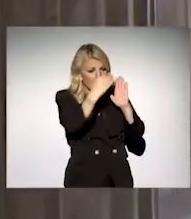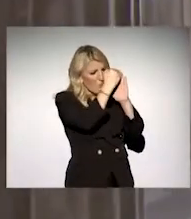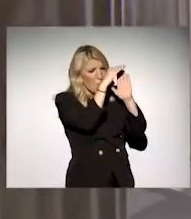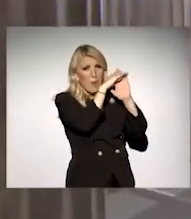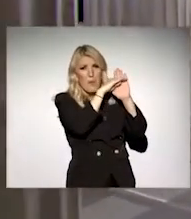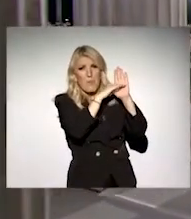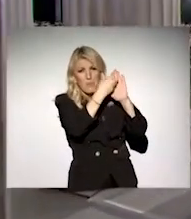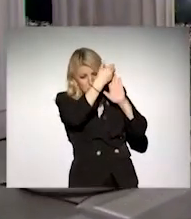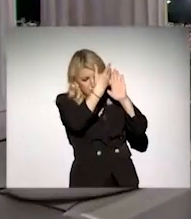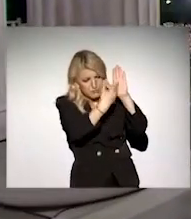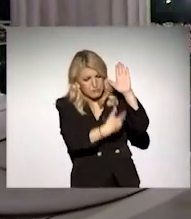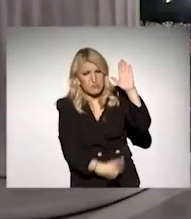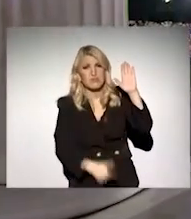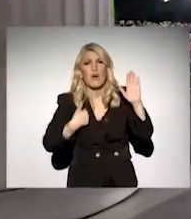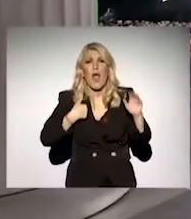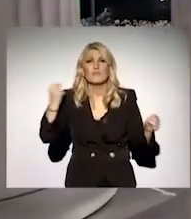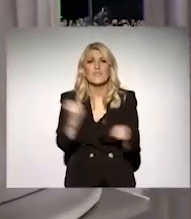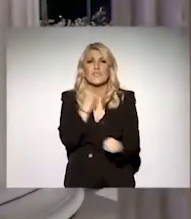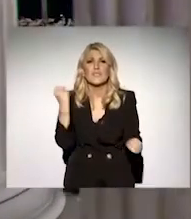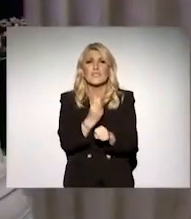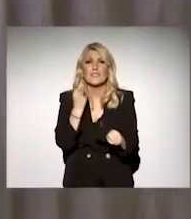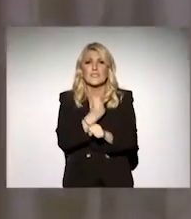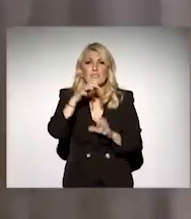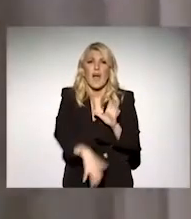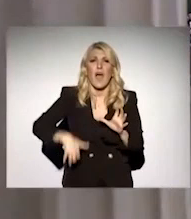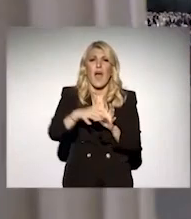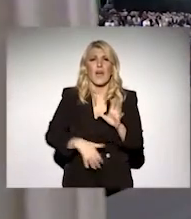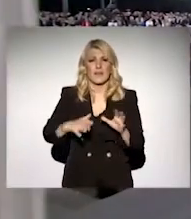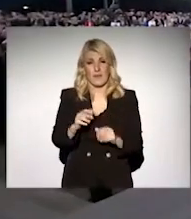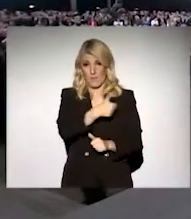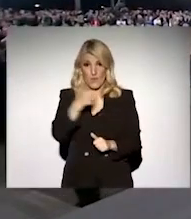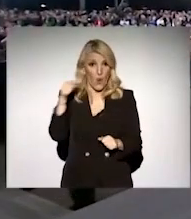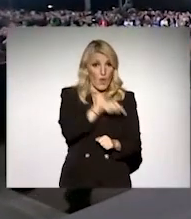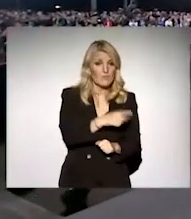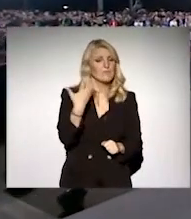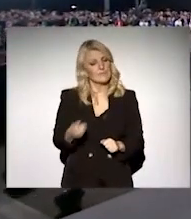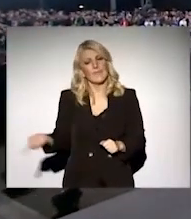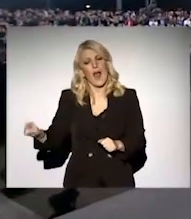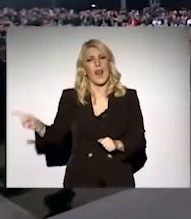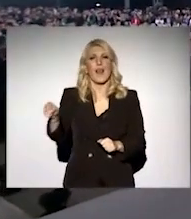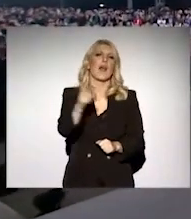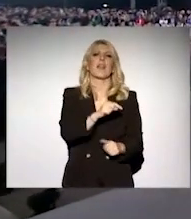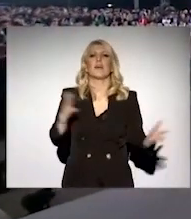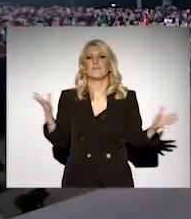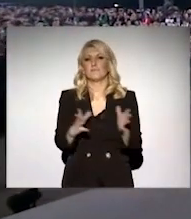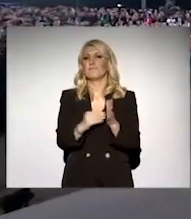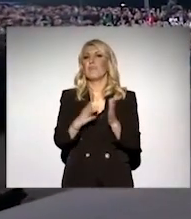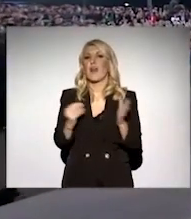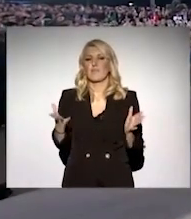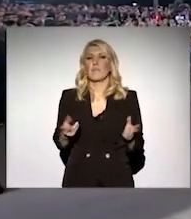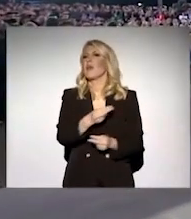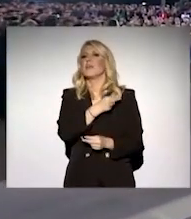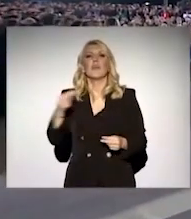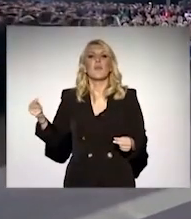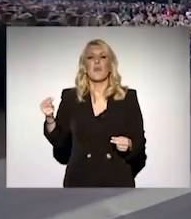ναι, και να λέει ότι λίγο πολύ, τώρα δεν θυμάμαι ακριβώς πώς το είπα, αλλά το νόημα ήταν ότι και αυτοί κάτι